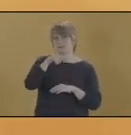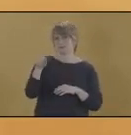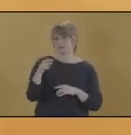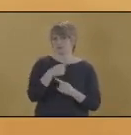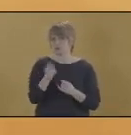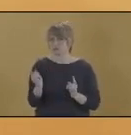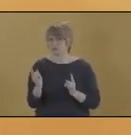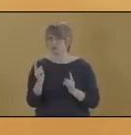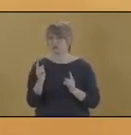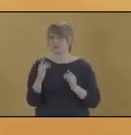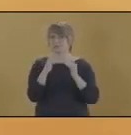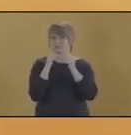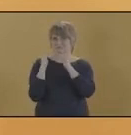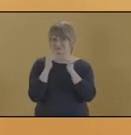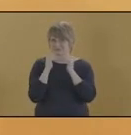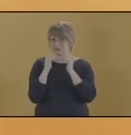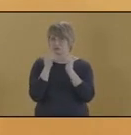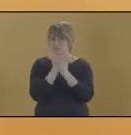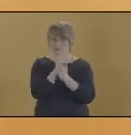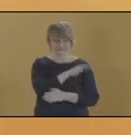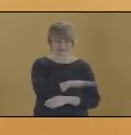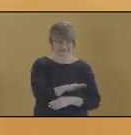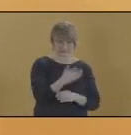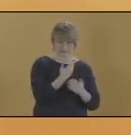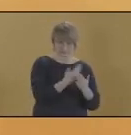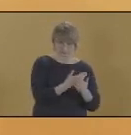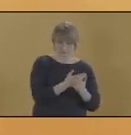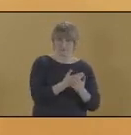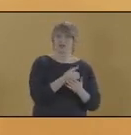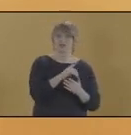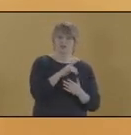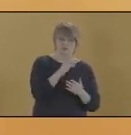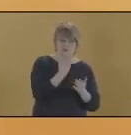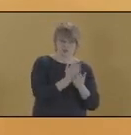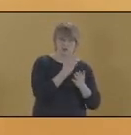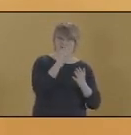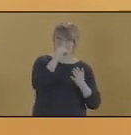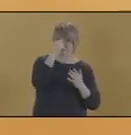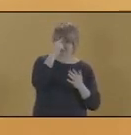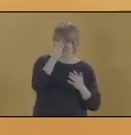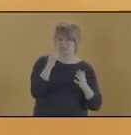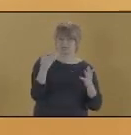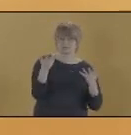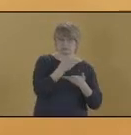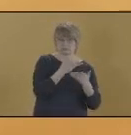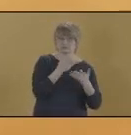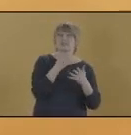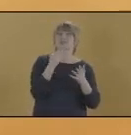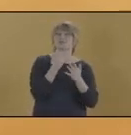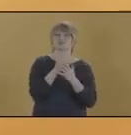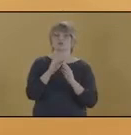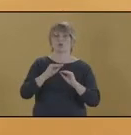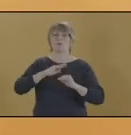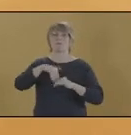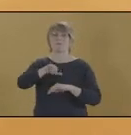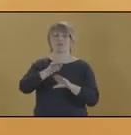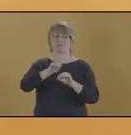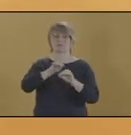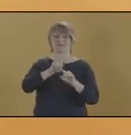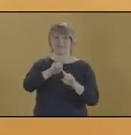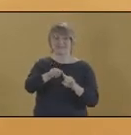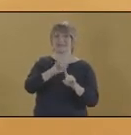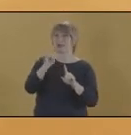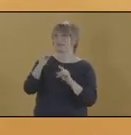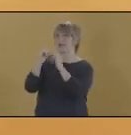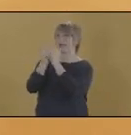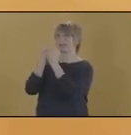diese Workshops für die Eltern und Lehrkräfte zu geben und da dann einfach auch ein direkter Austausch stattfinden kann. Genau, jetzt habe ich